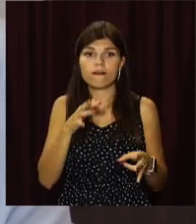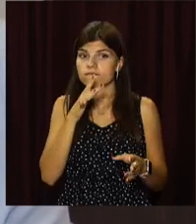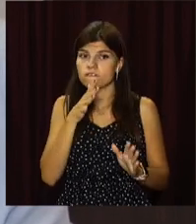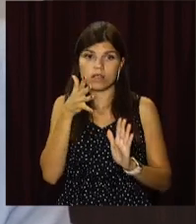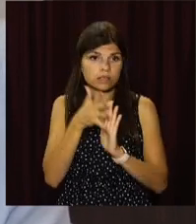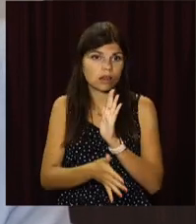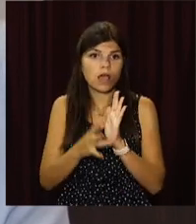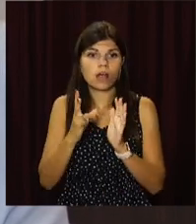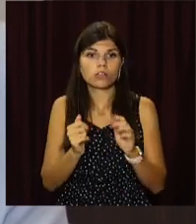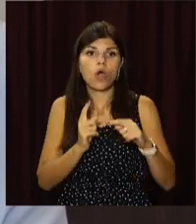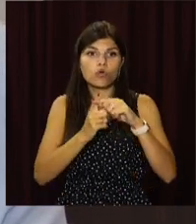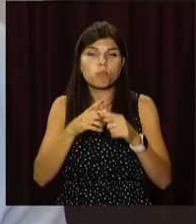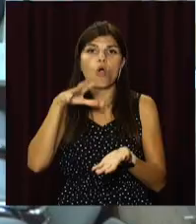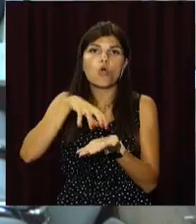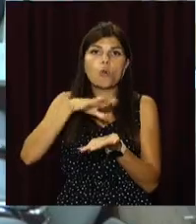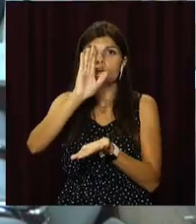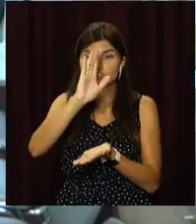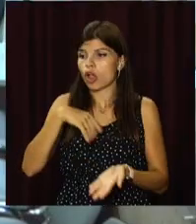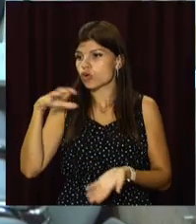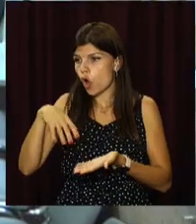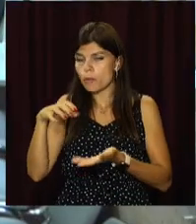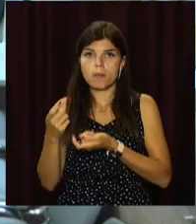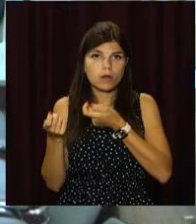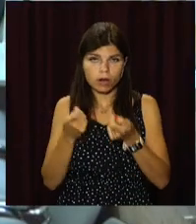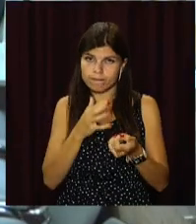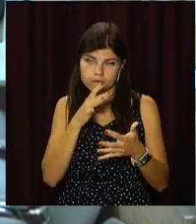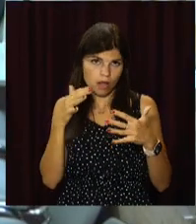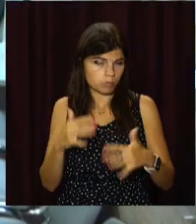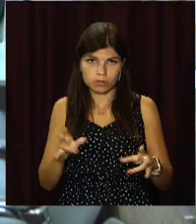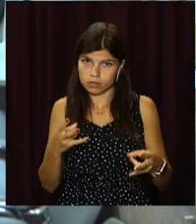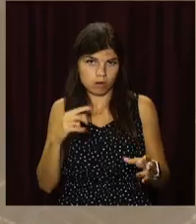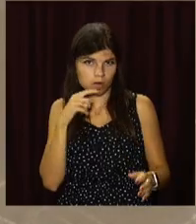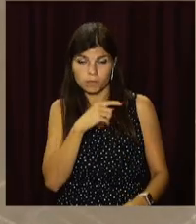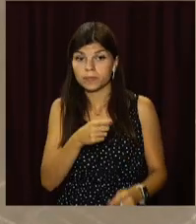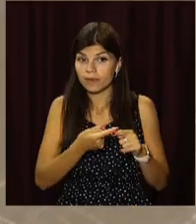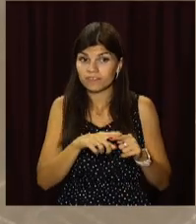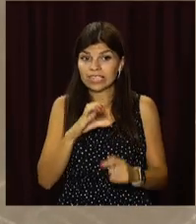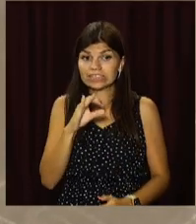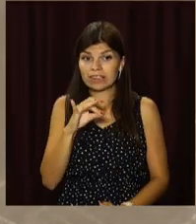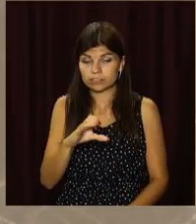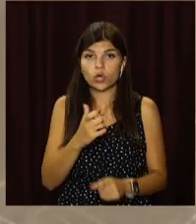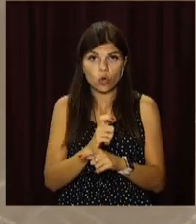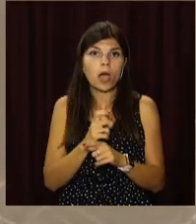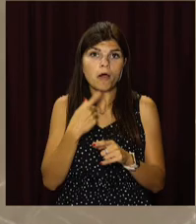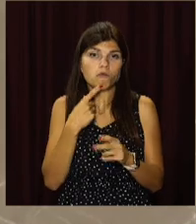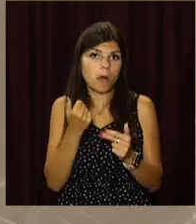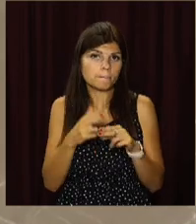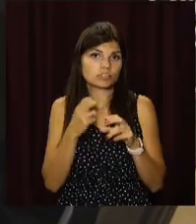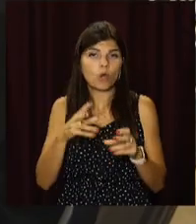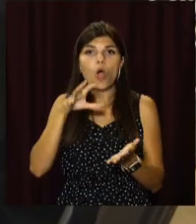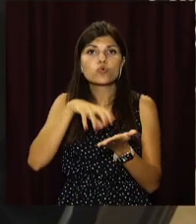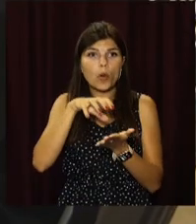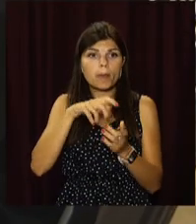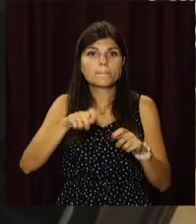на додаткові копії документів. Співробітники ЦНАПу переконують, користування цим сервісом цілком безпечне. Копія